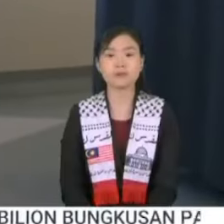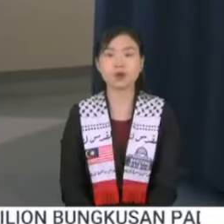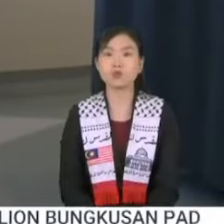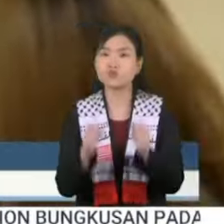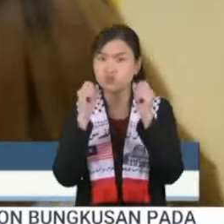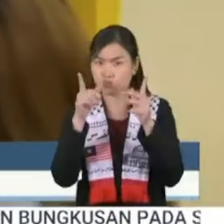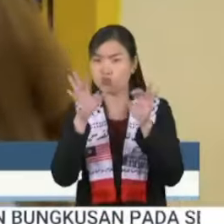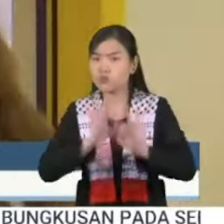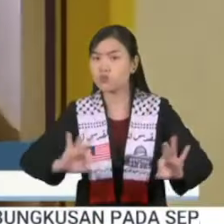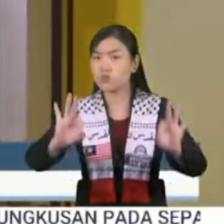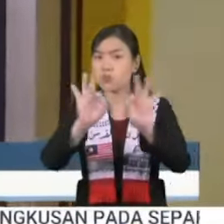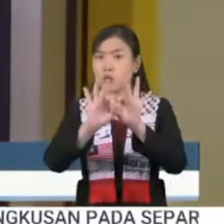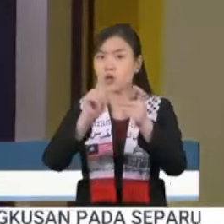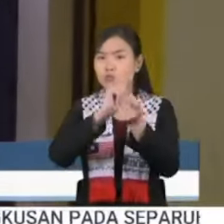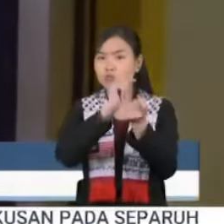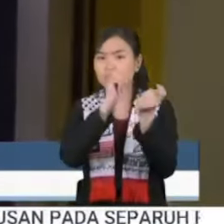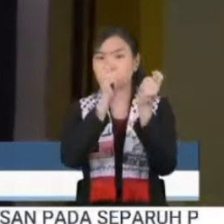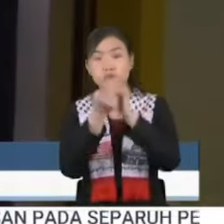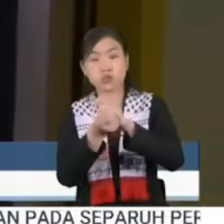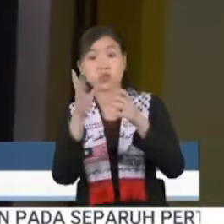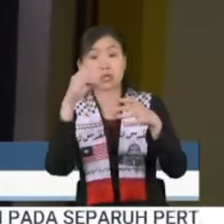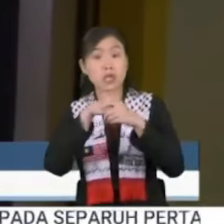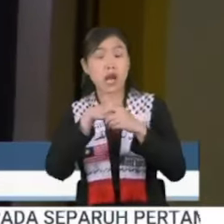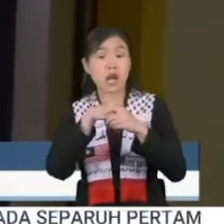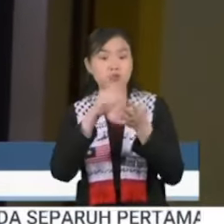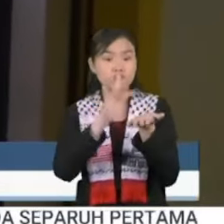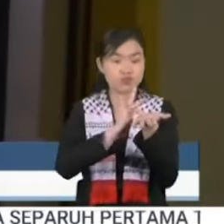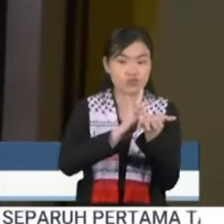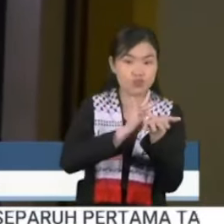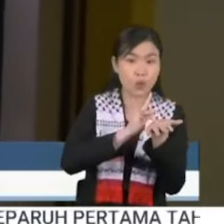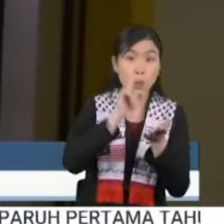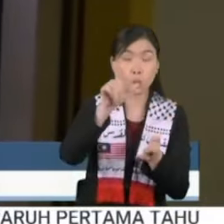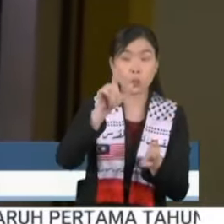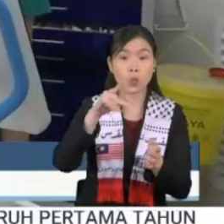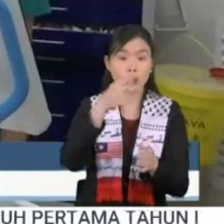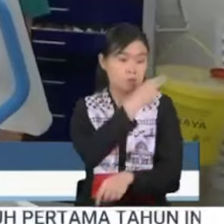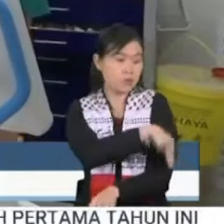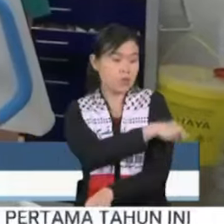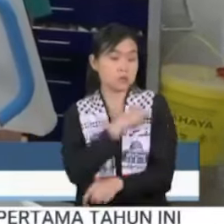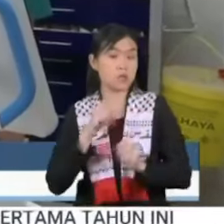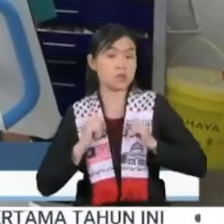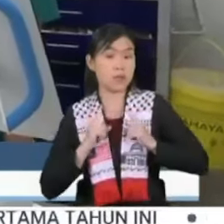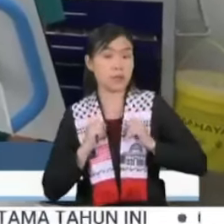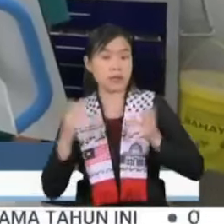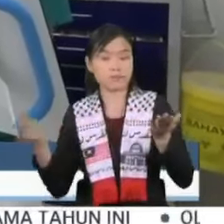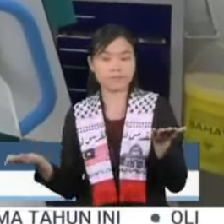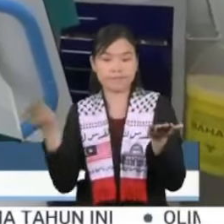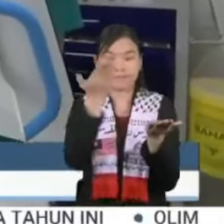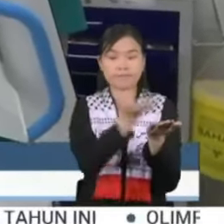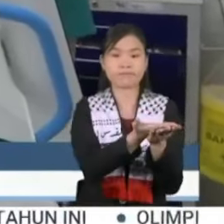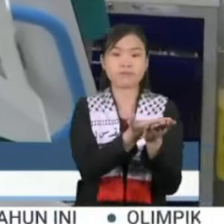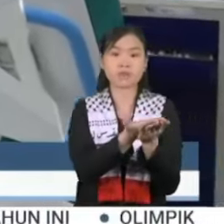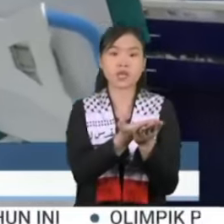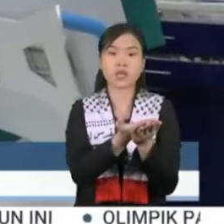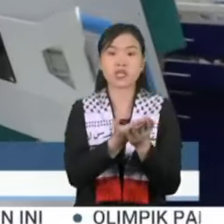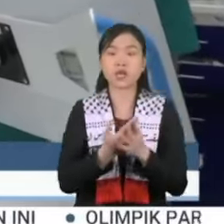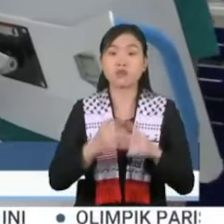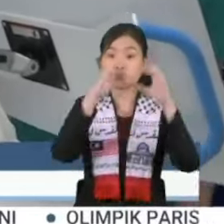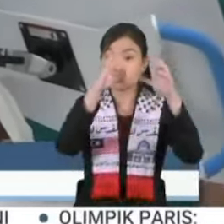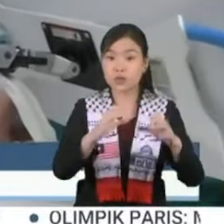Menyedari kepentingan evolusi dalam bidang perubatan, sebuah hospital swasta di Kuching tampil mengenalikan prosedur